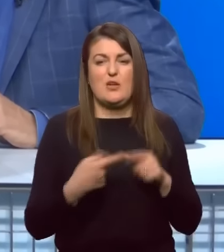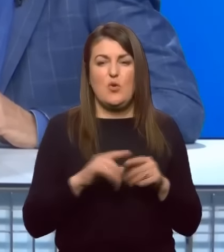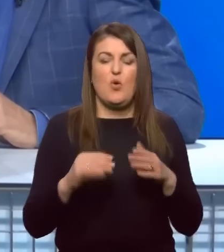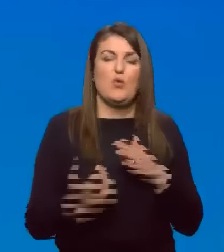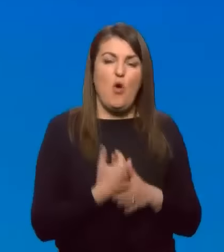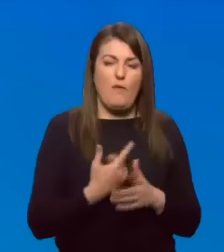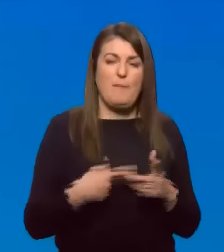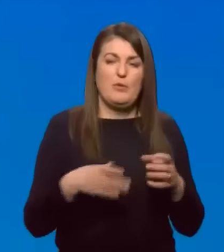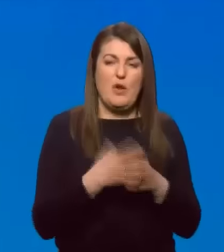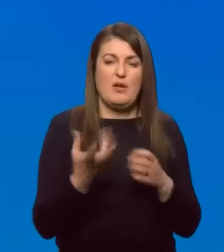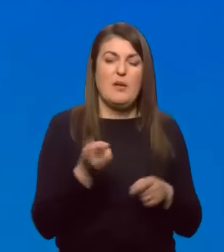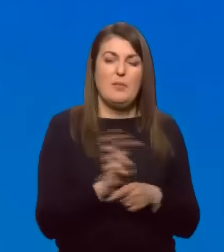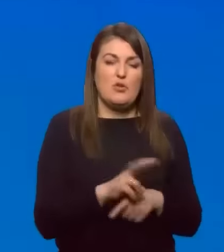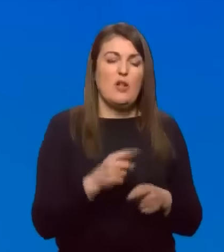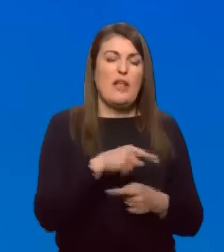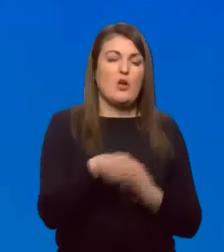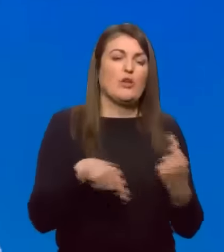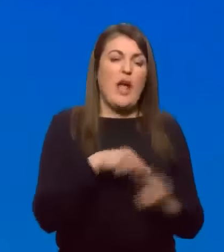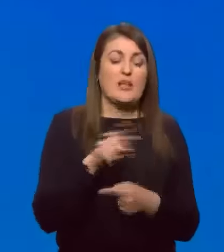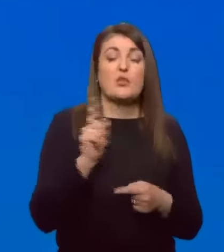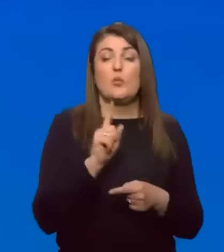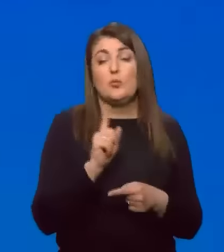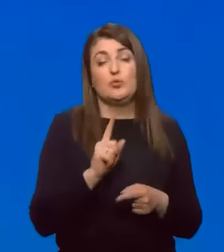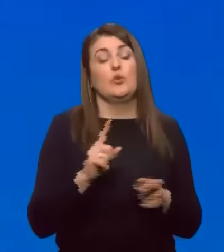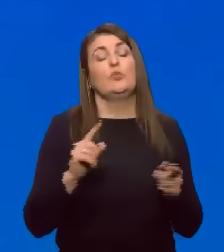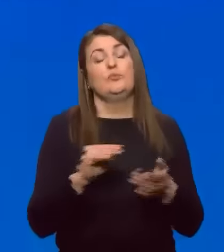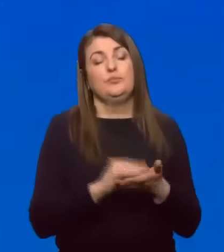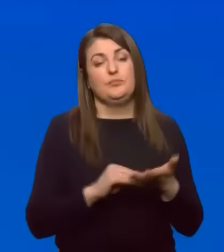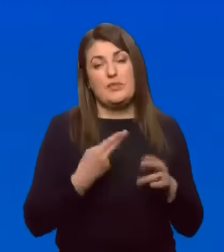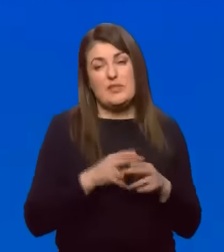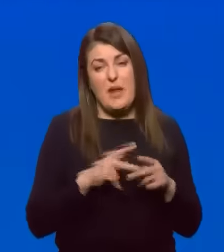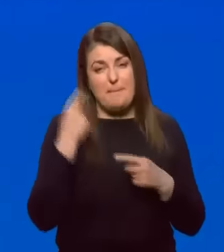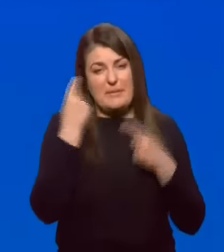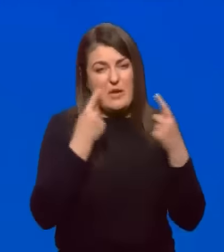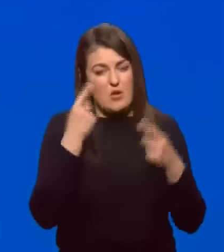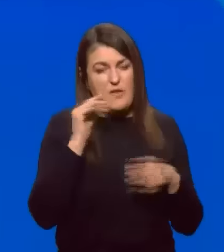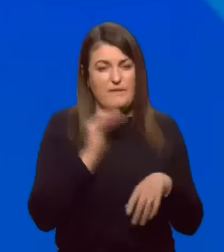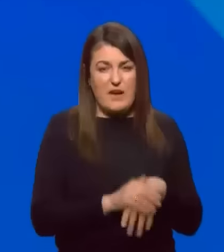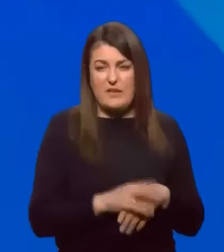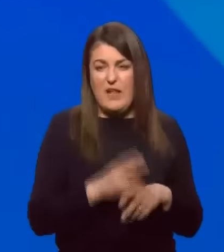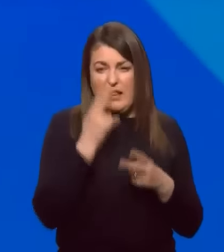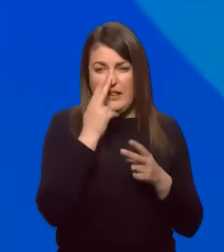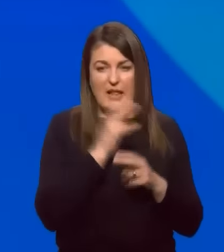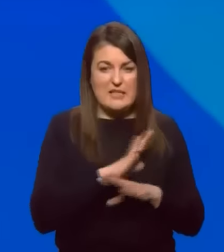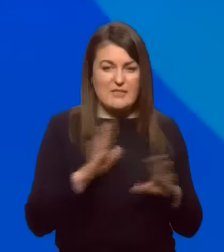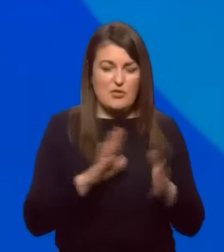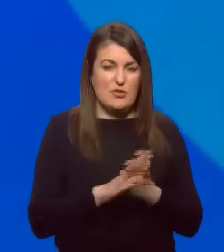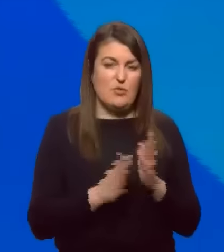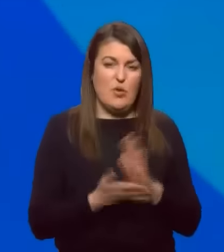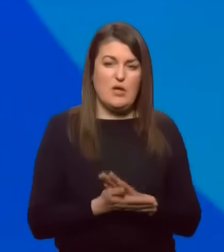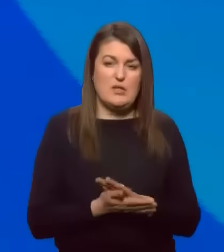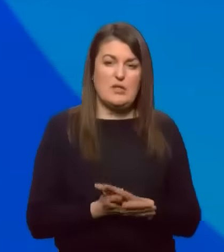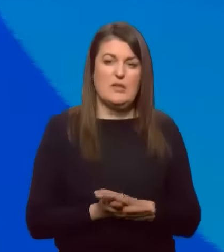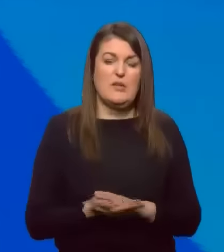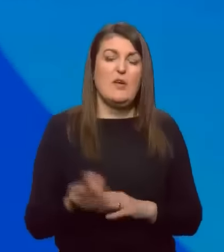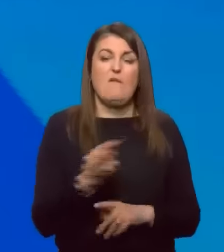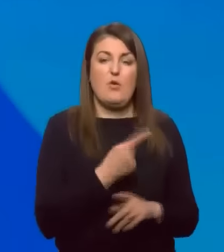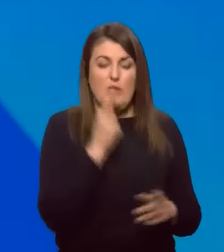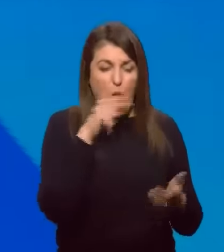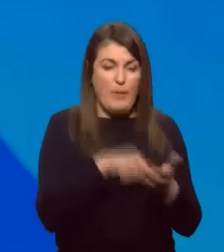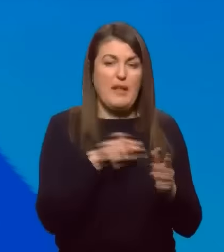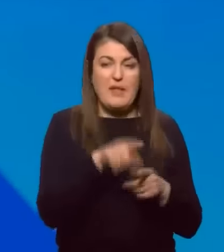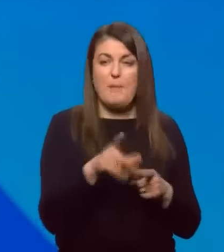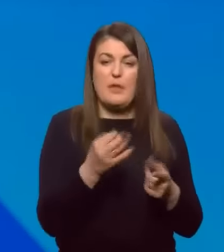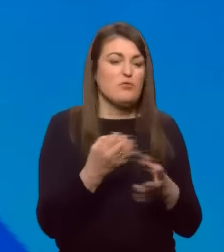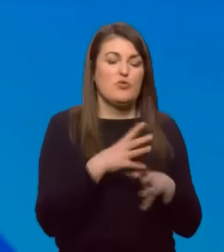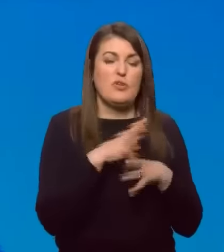нового підрозділу, який прийшов на ротацію. Тому що, знову ж таки, це психологічний фактор незвичної ситуації. Вони опиняються там,